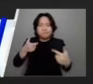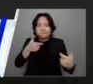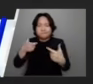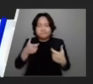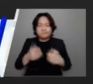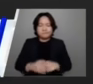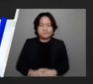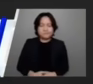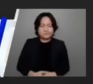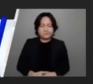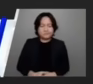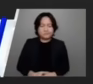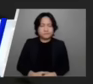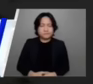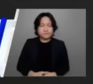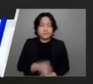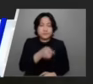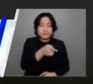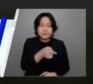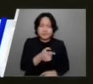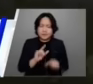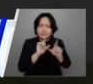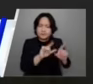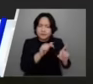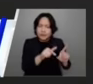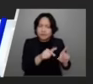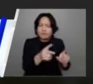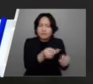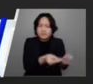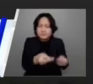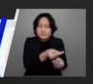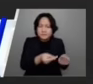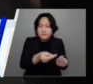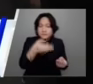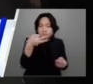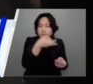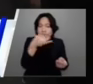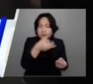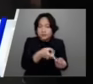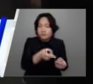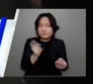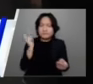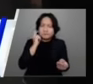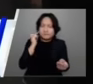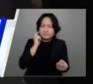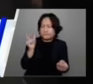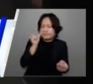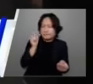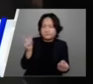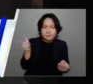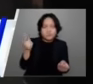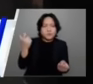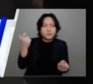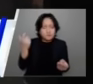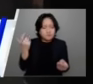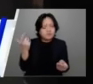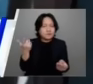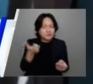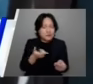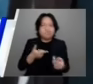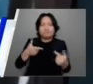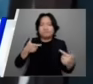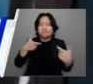at natunugan nila yung katanagtak po nila sa mga tropa po natin. 2 pulis ang nasawi dahil sa mga tama ng